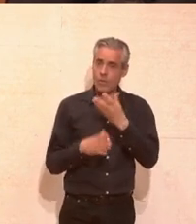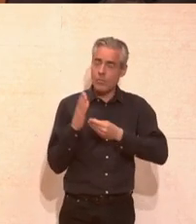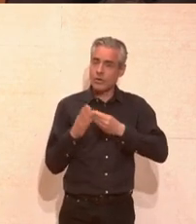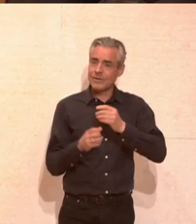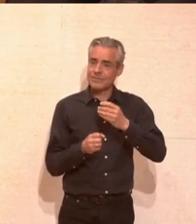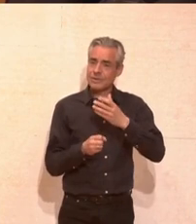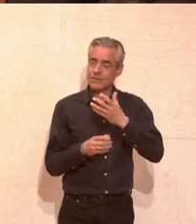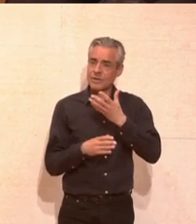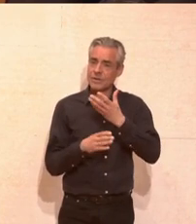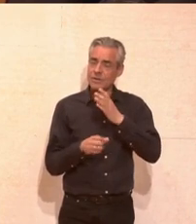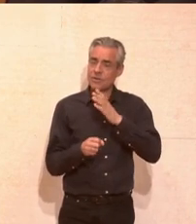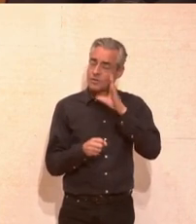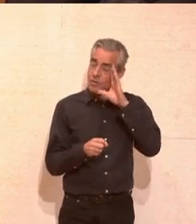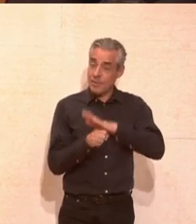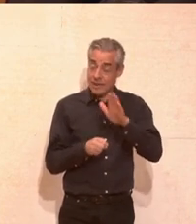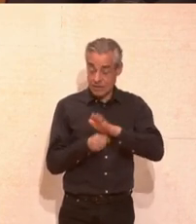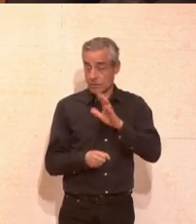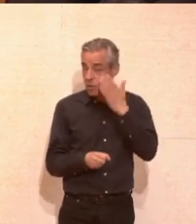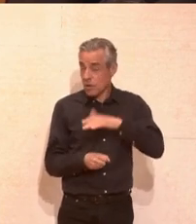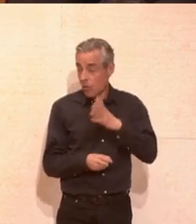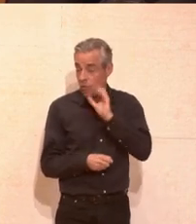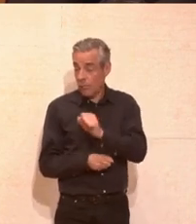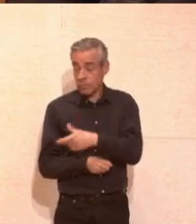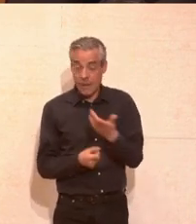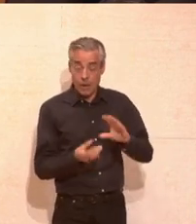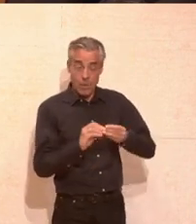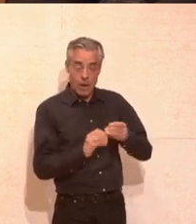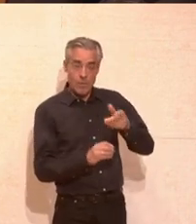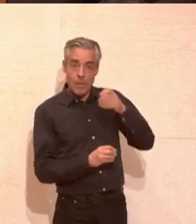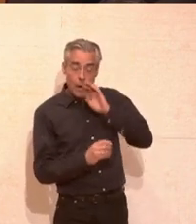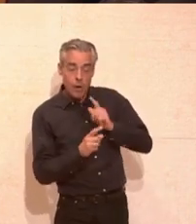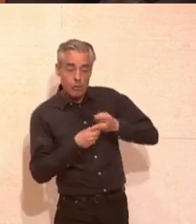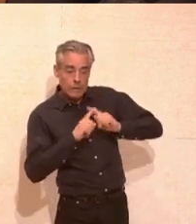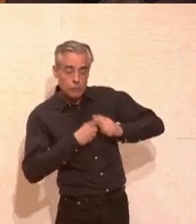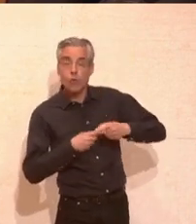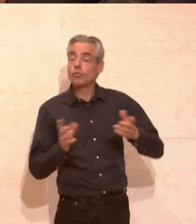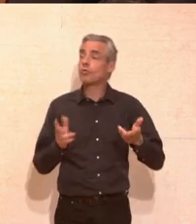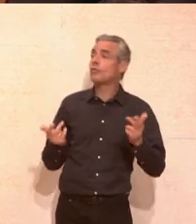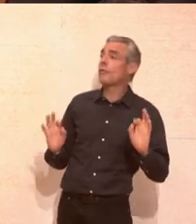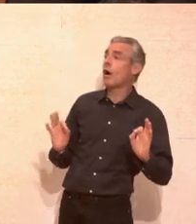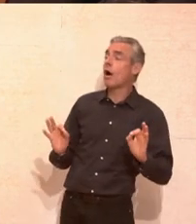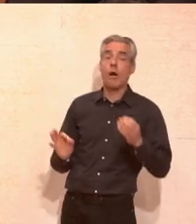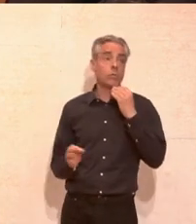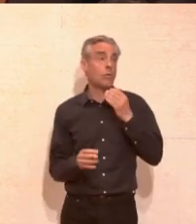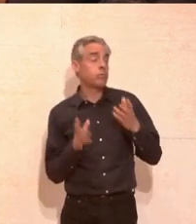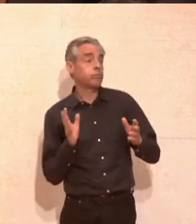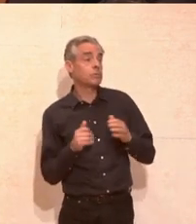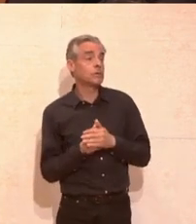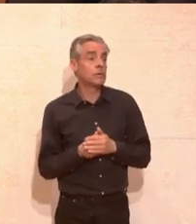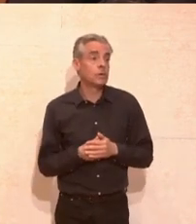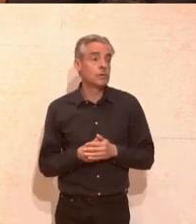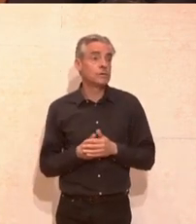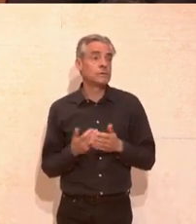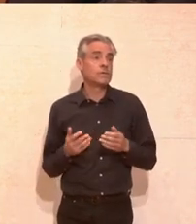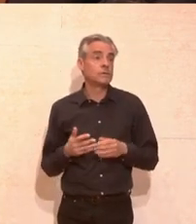c'est négocier avec les parents, qui la maman, elle dit non, tout va bien, elle se couche, elle n'arrive même pas en retard déjà.